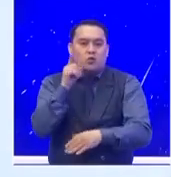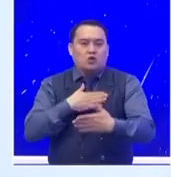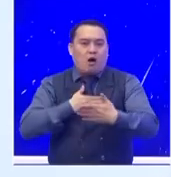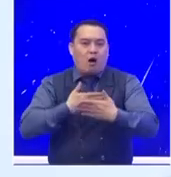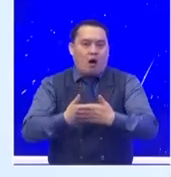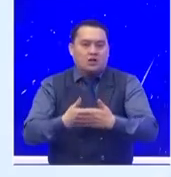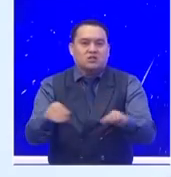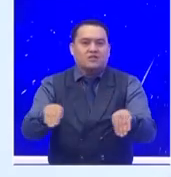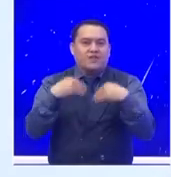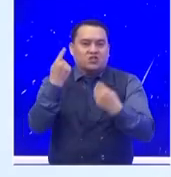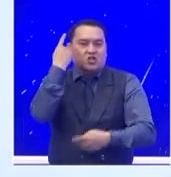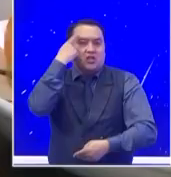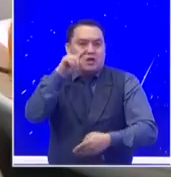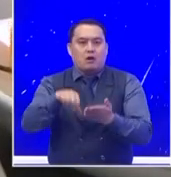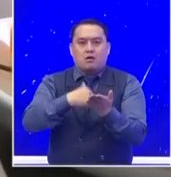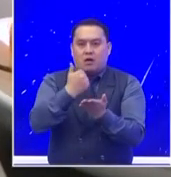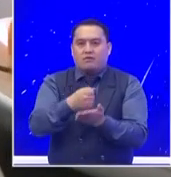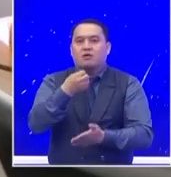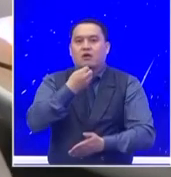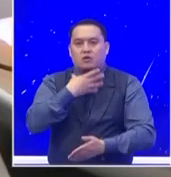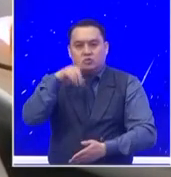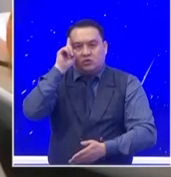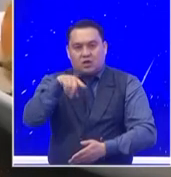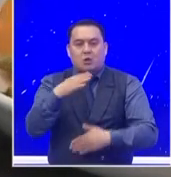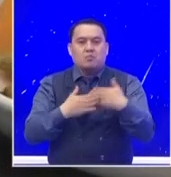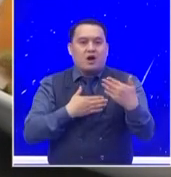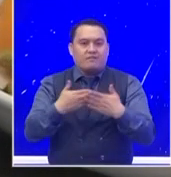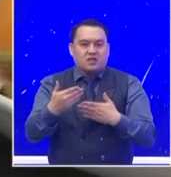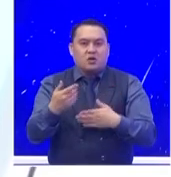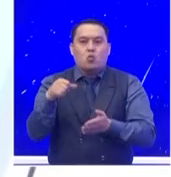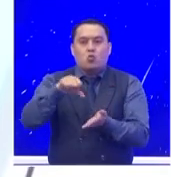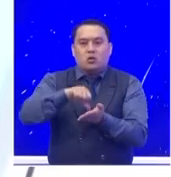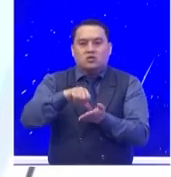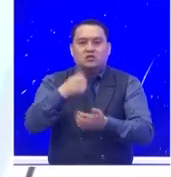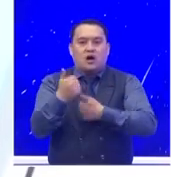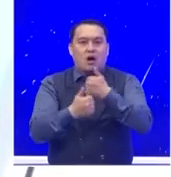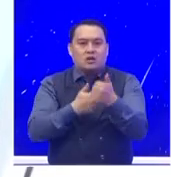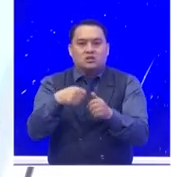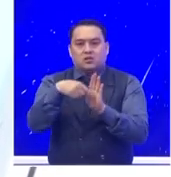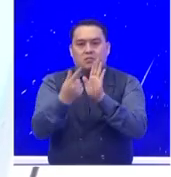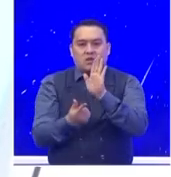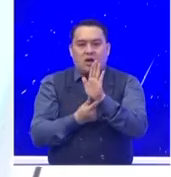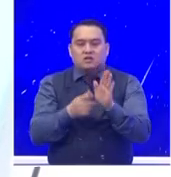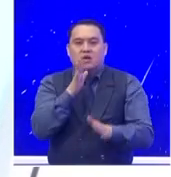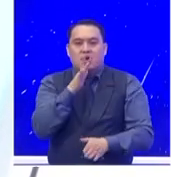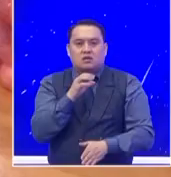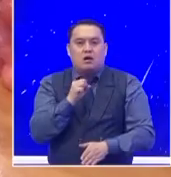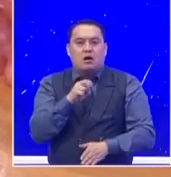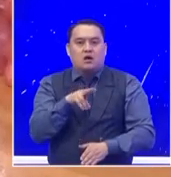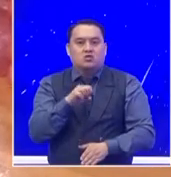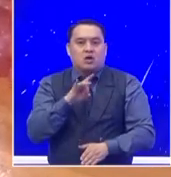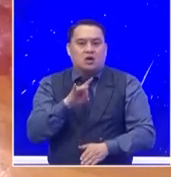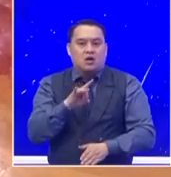активны, полны свежих идей, а главное, хорошо знают свою профессию. Одна из участников соревнования – 17-летняя Ажар Харайганова.